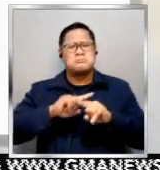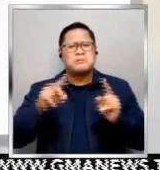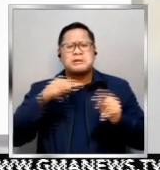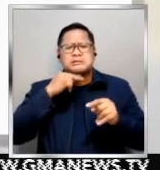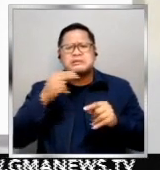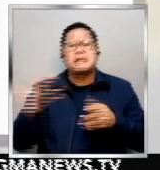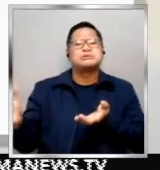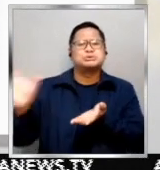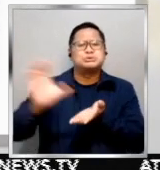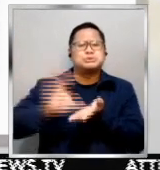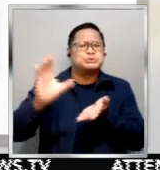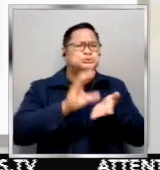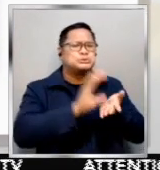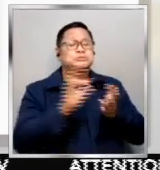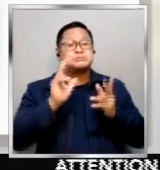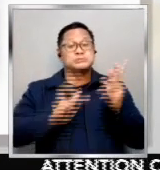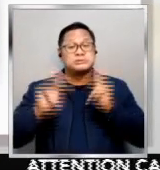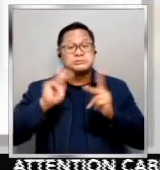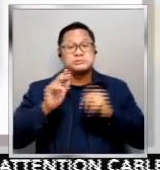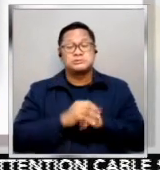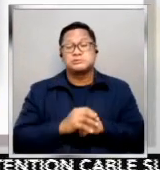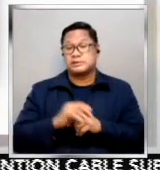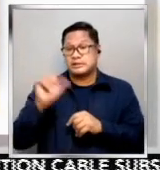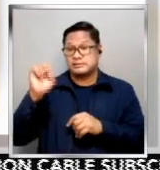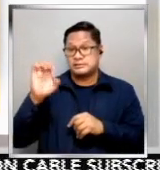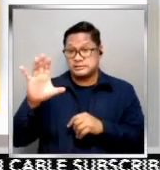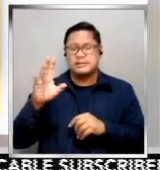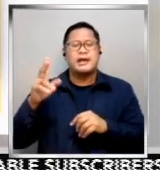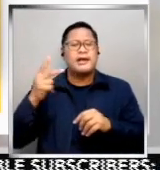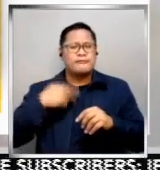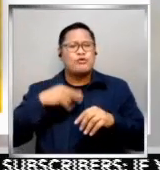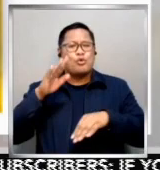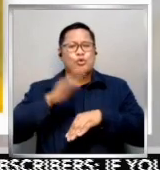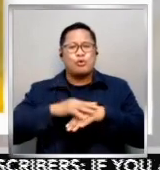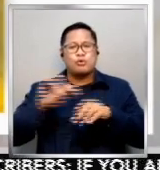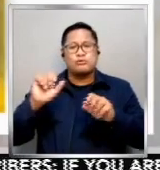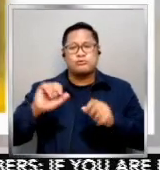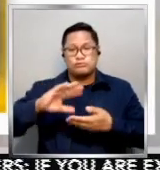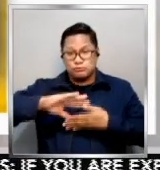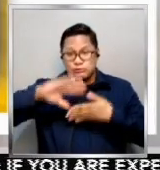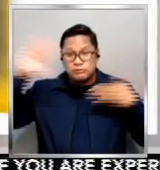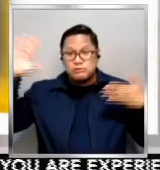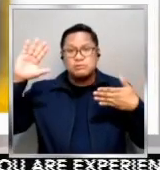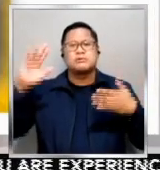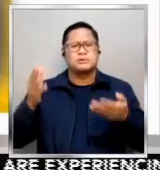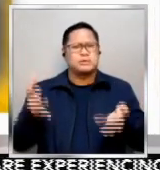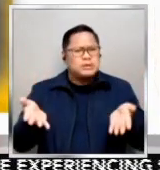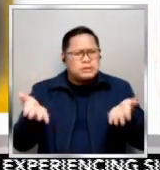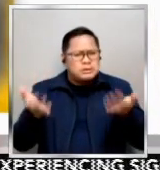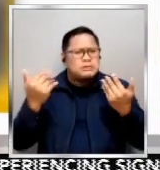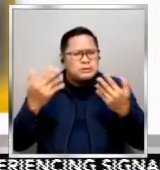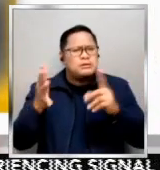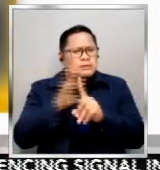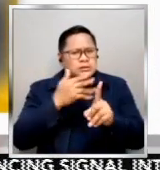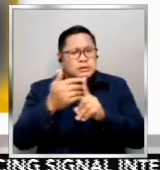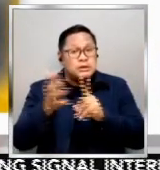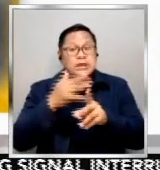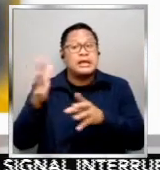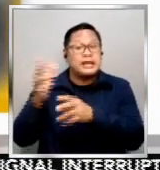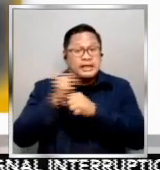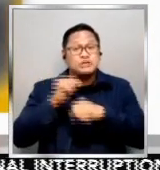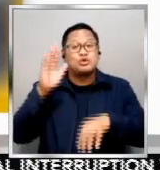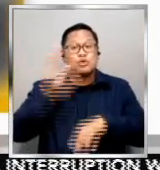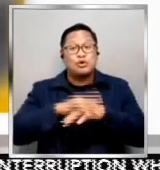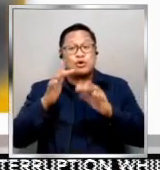publiko. Tinukoy ng SEC ang online post ng kumpanya na nang-eengganyo sa publikong kumuha ng tinatawag nilang online franchise sa